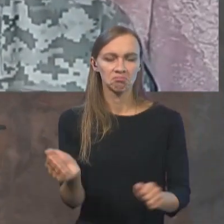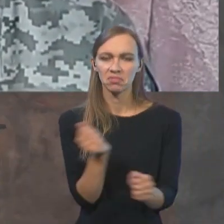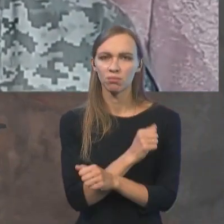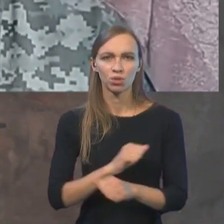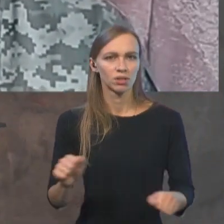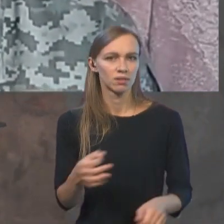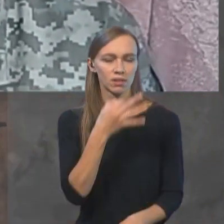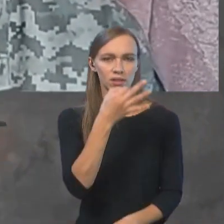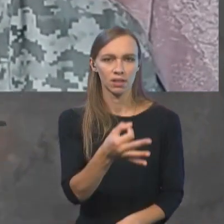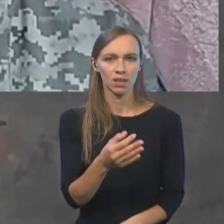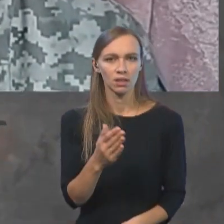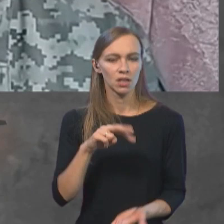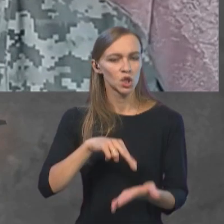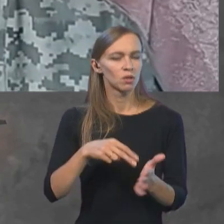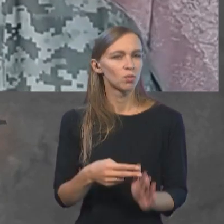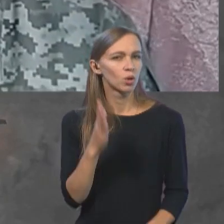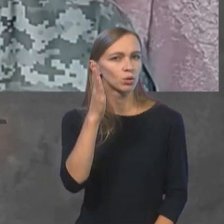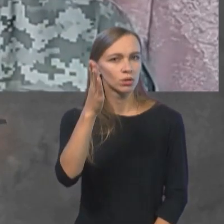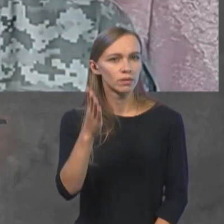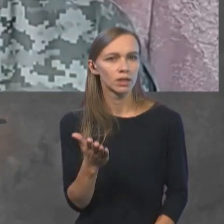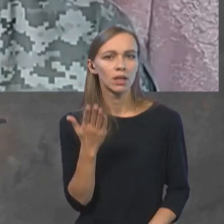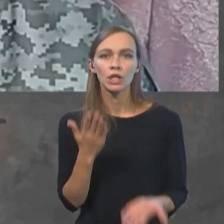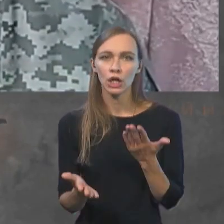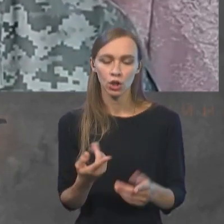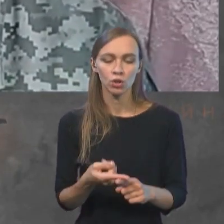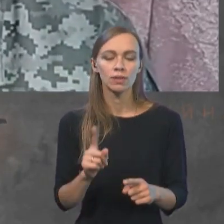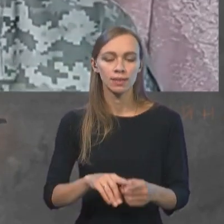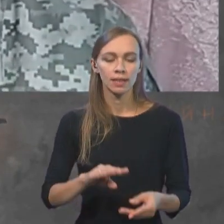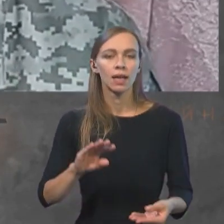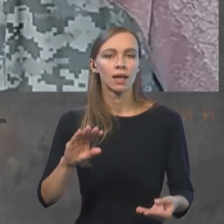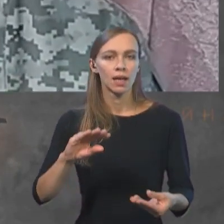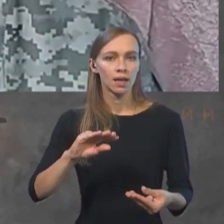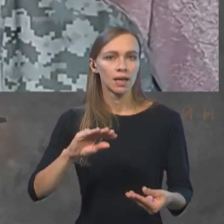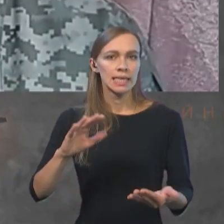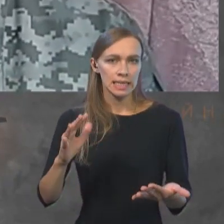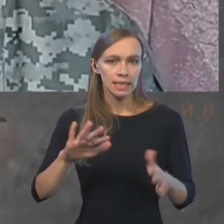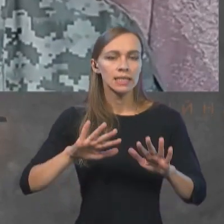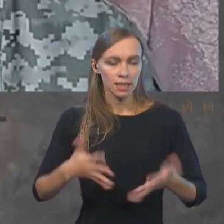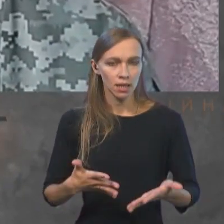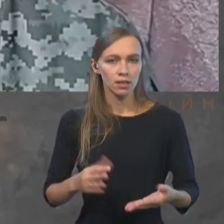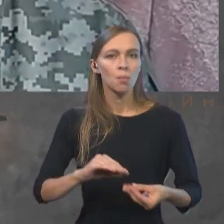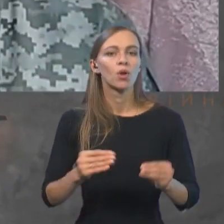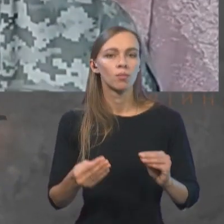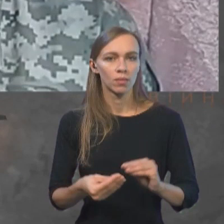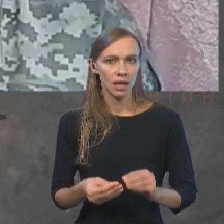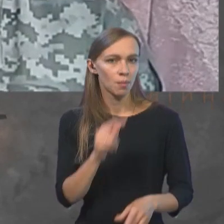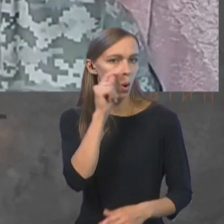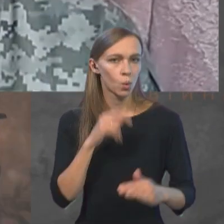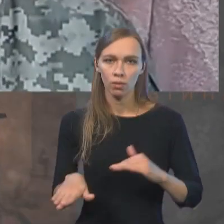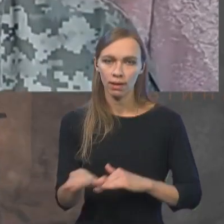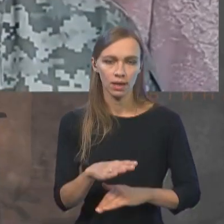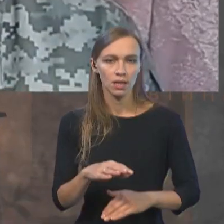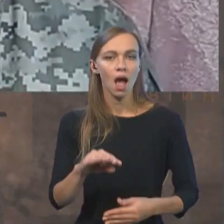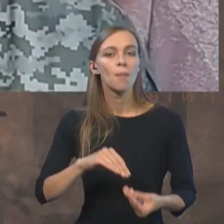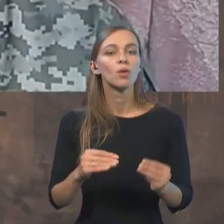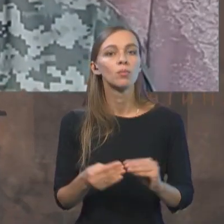і спрогнозувати. Якщо це станеться, розуміємо, що це вже не проблема України, це вже проблема Сполучених Штатів Америки, і вони будуть